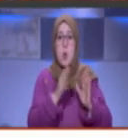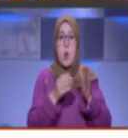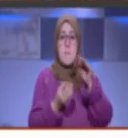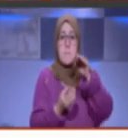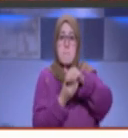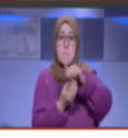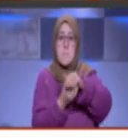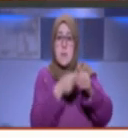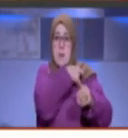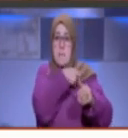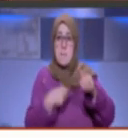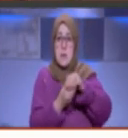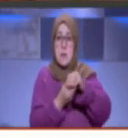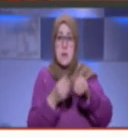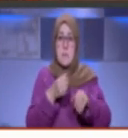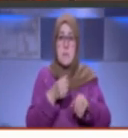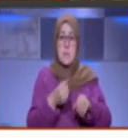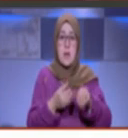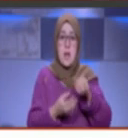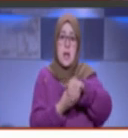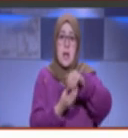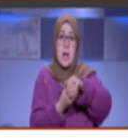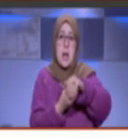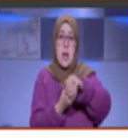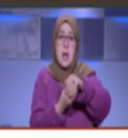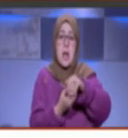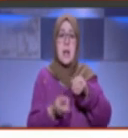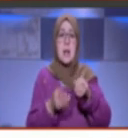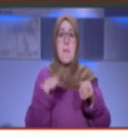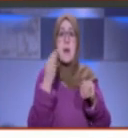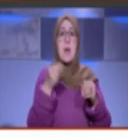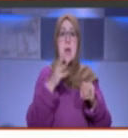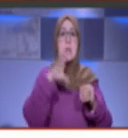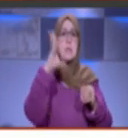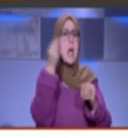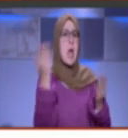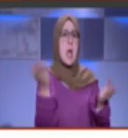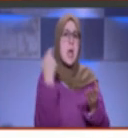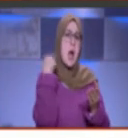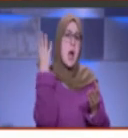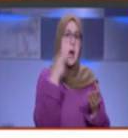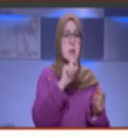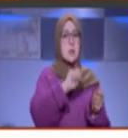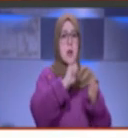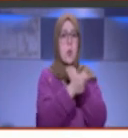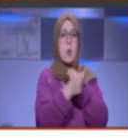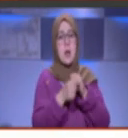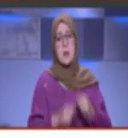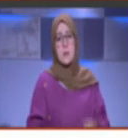حاليا استعدادات مكثفة لاستيعاب أي أعداد يتم تحويلها إليها.